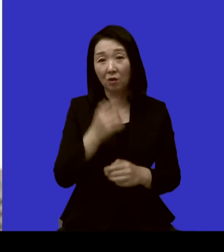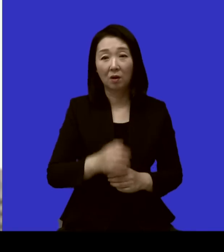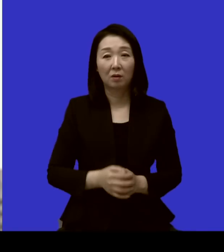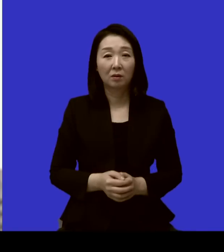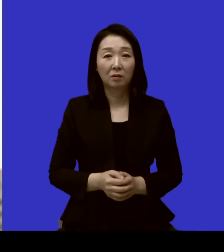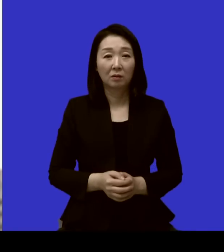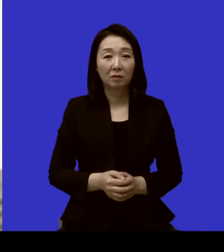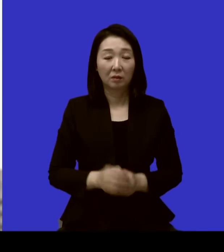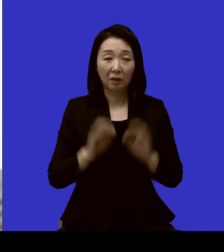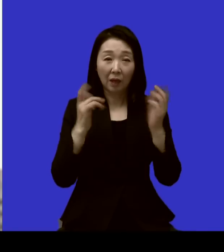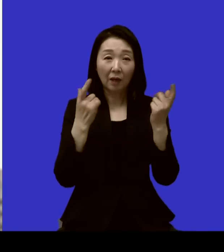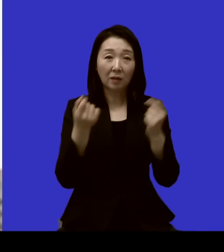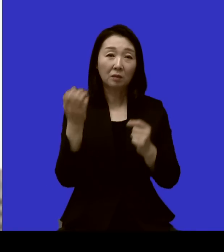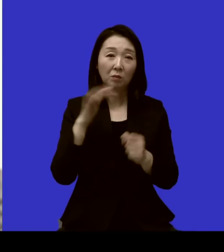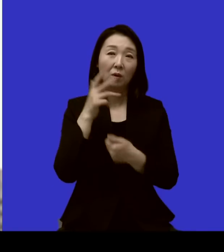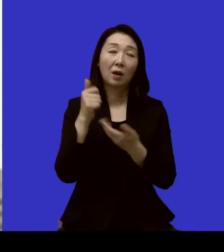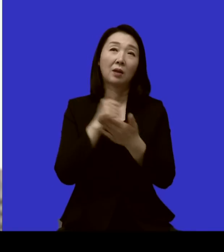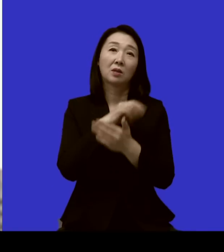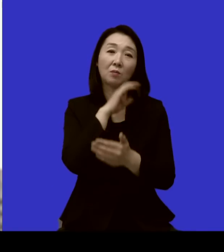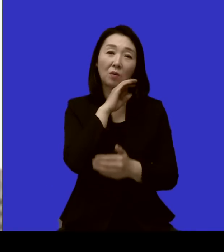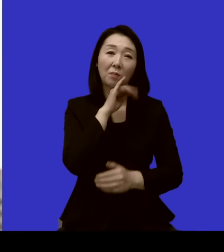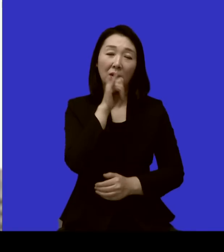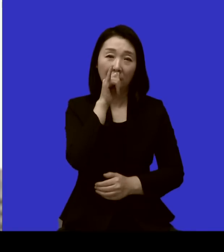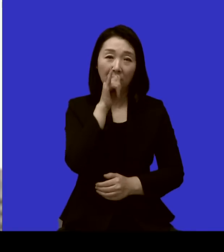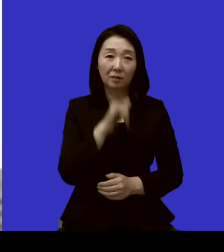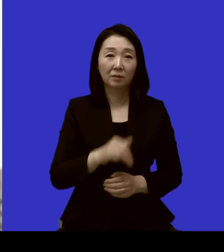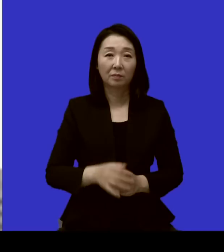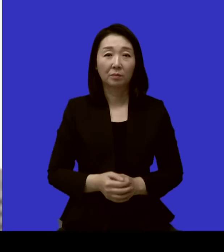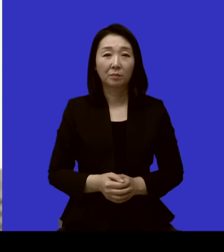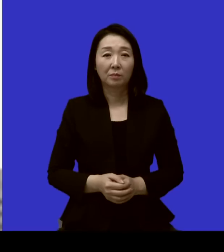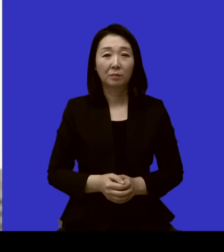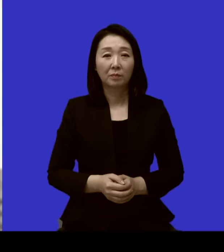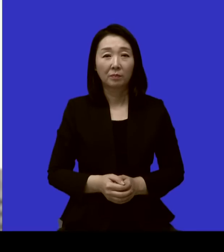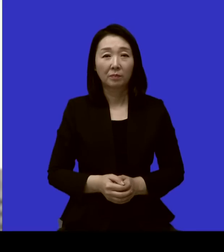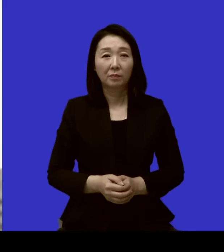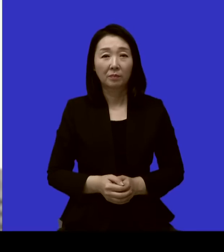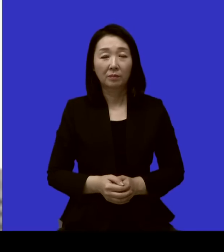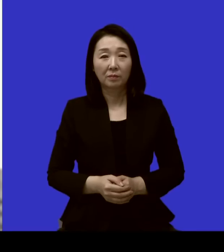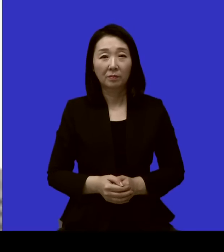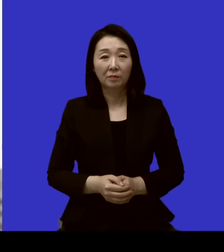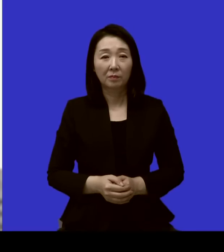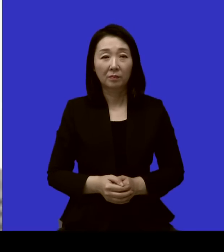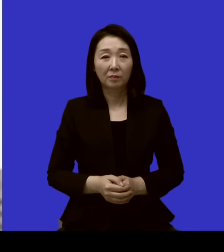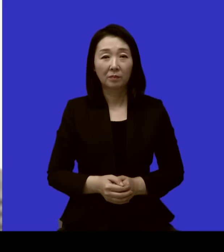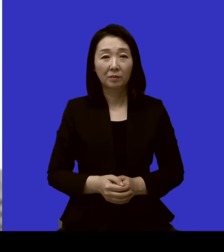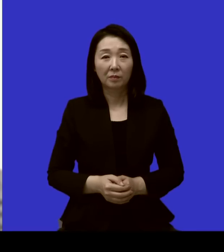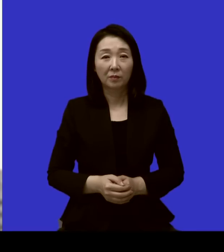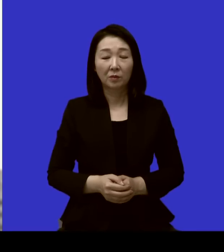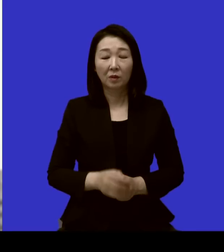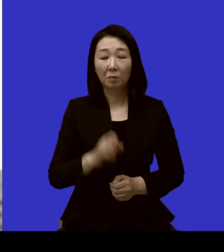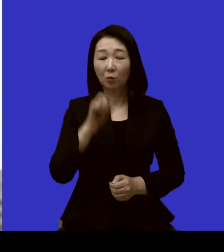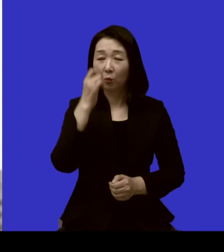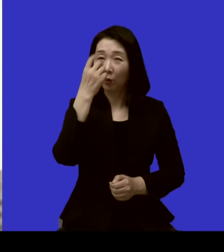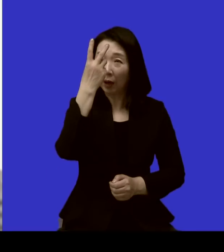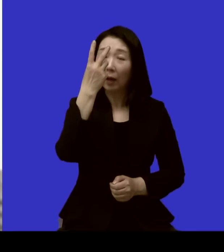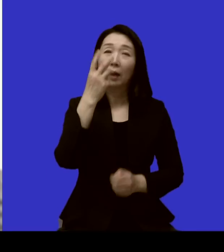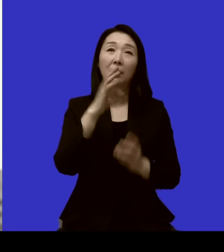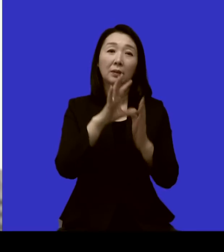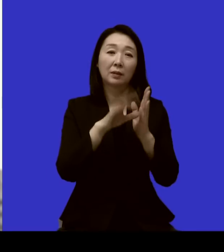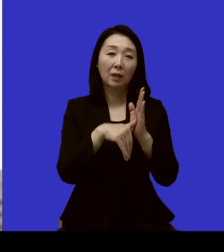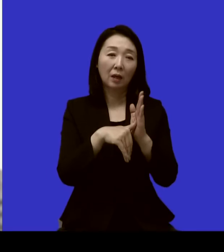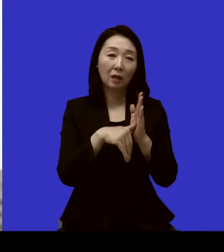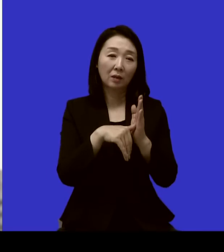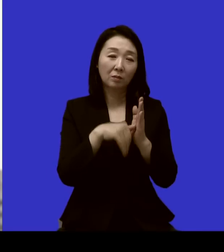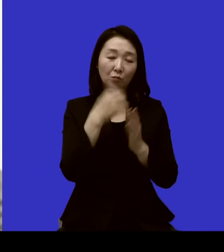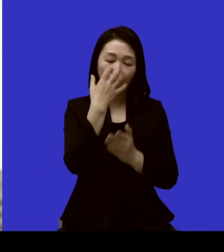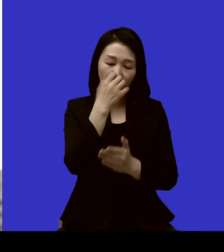좀 철없지만 또 하나님이 원망스럽고 예. 그래서 고등학교 2, 3학년 뭐 그리고 이제 여러 시간들 깊은 우울의